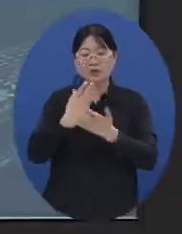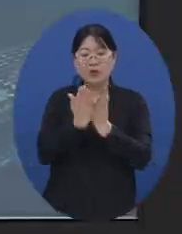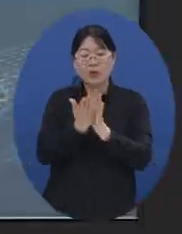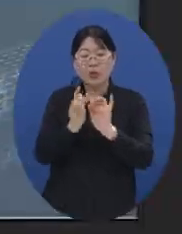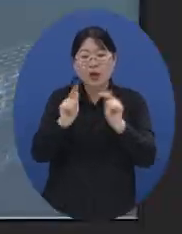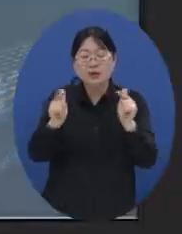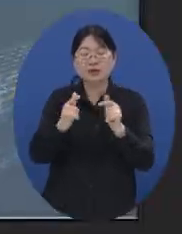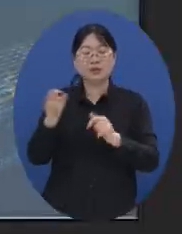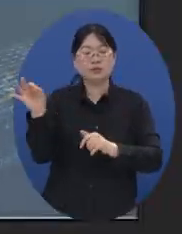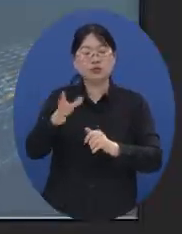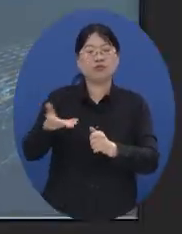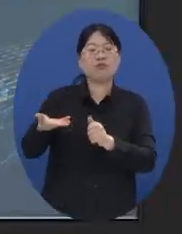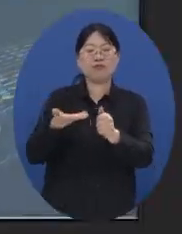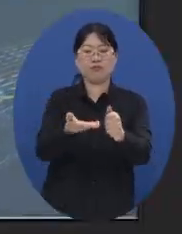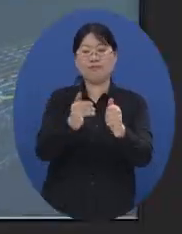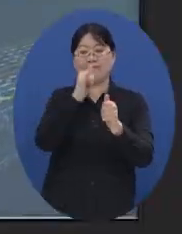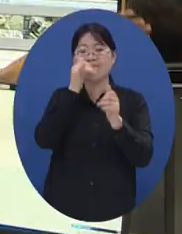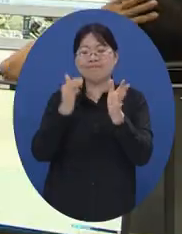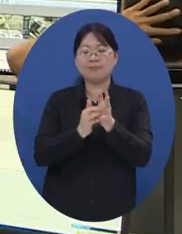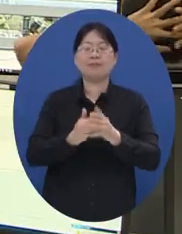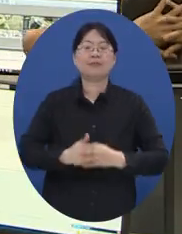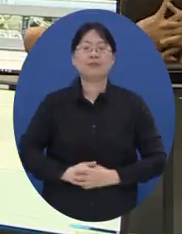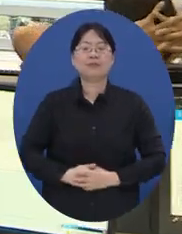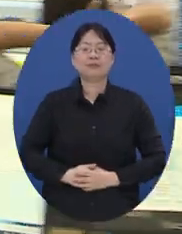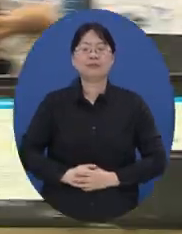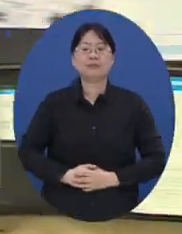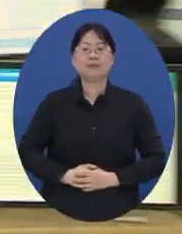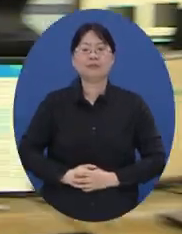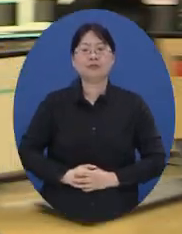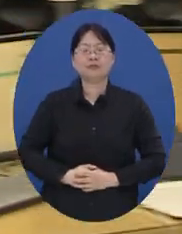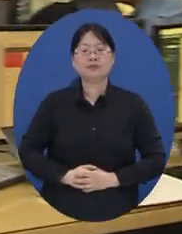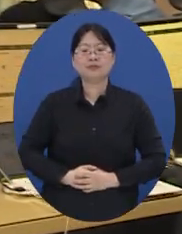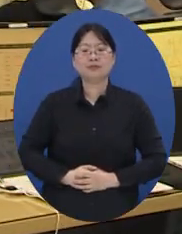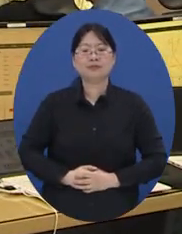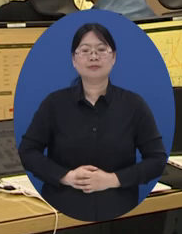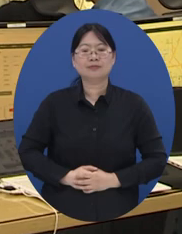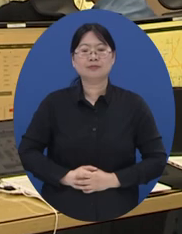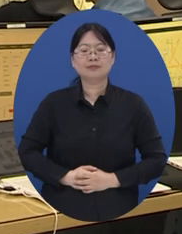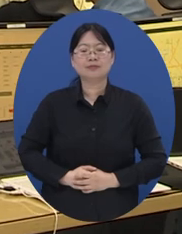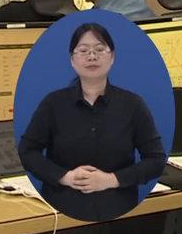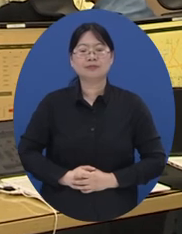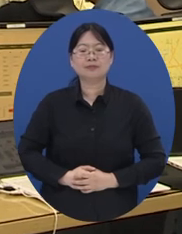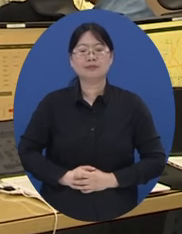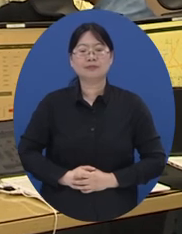빅데이터 등을 무상으로 제공할 계획입니다. 경기줄TV 김태희입니다.